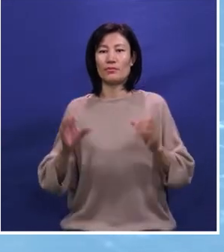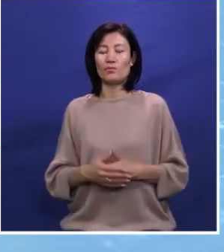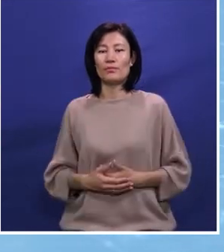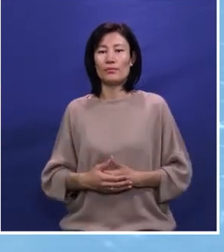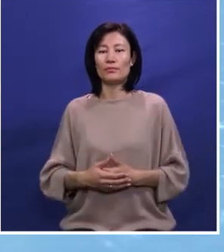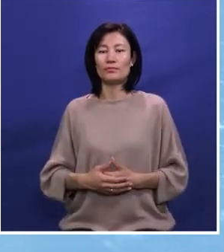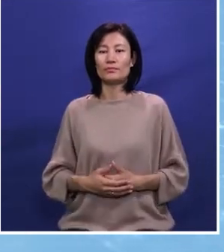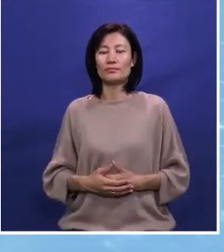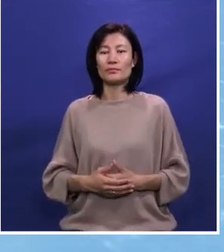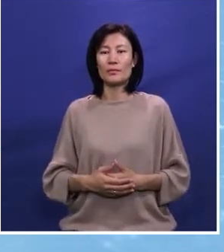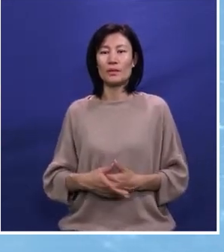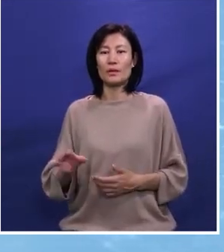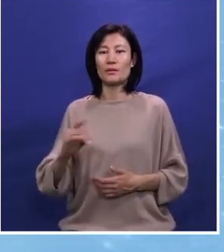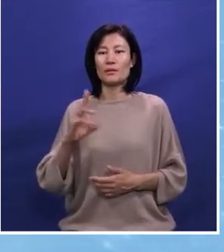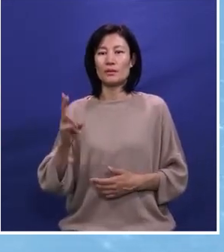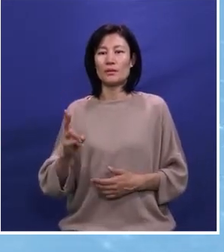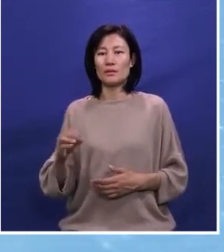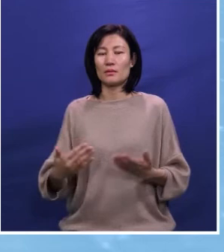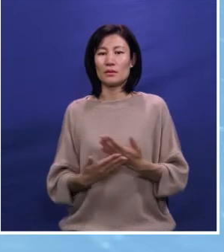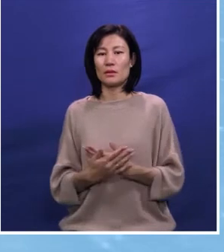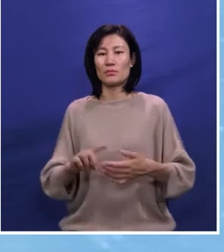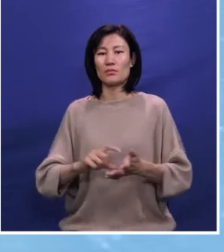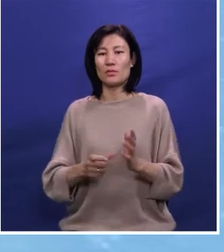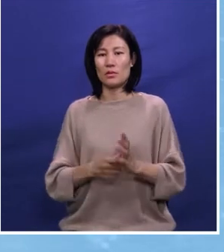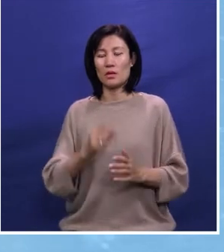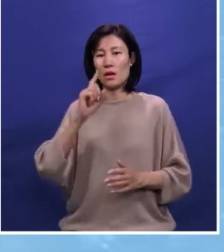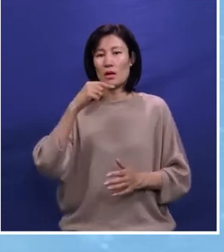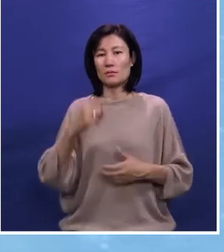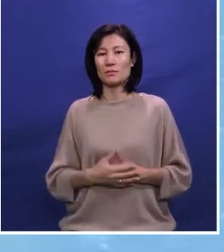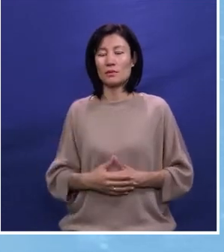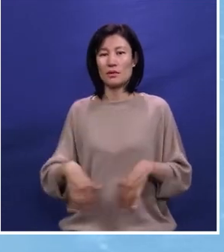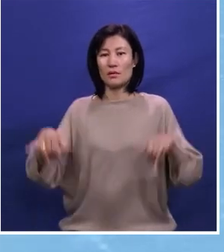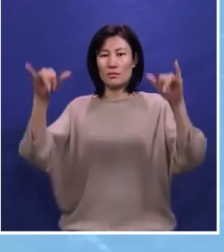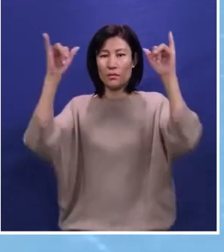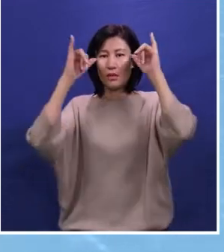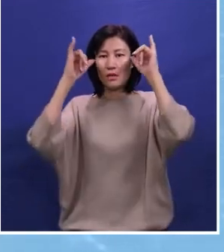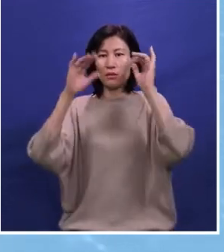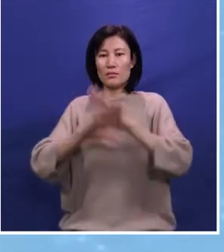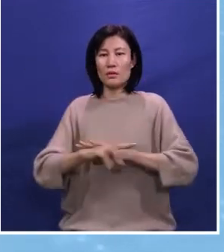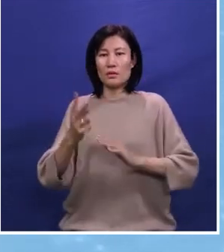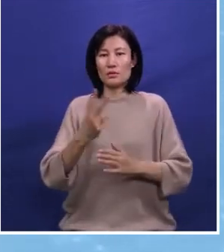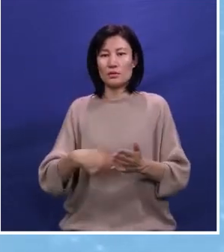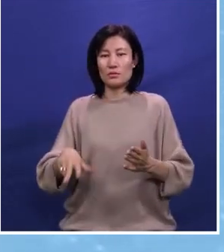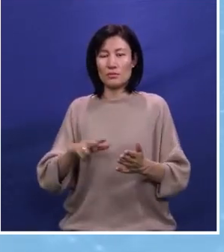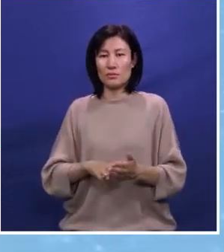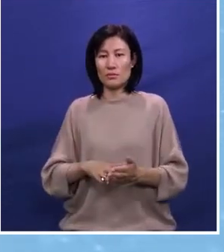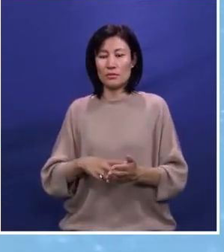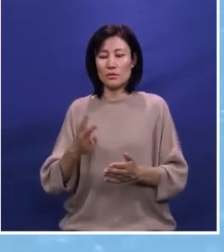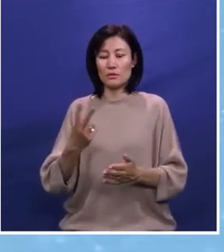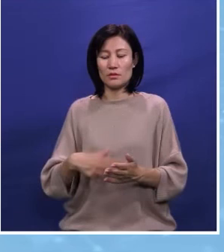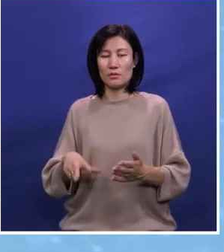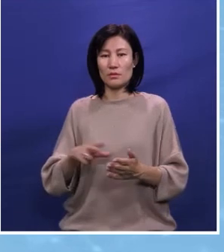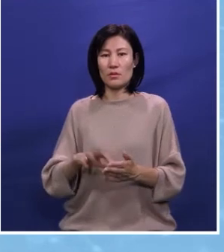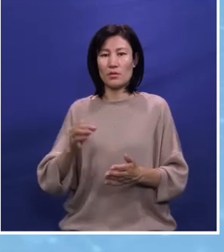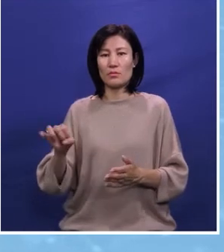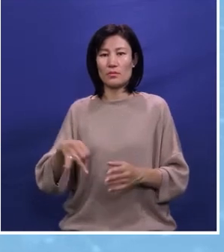анықталды. Соған сәйкес міне жаңа жерді бөлініп отыр, міне соған сәйкес тек қана мал базары емес. 28 объект Қарабұлақта,